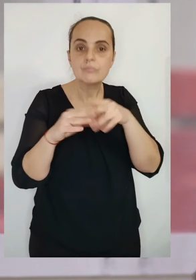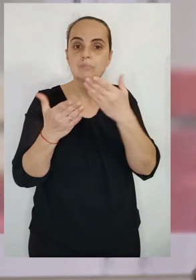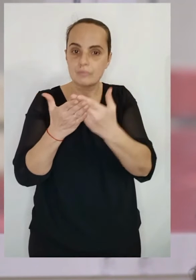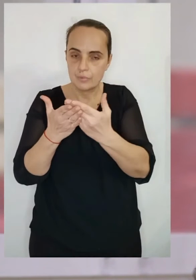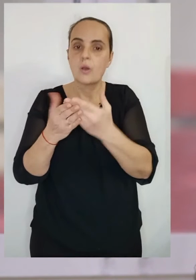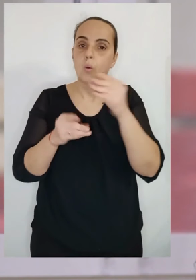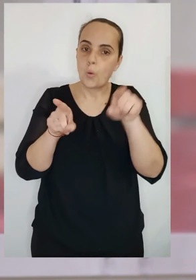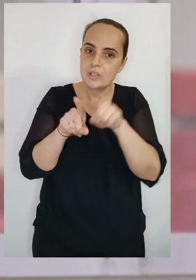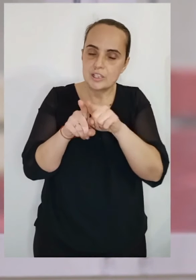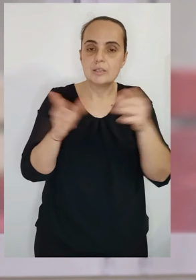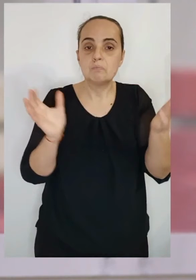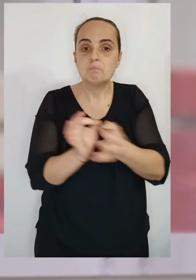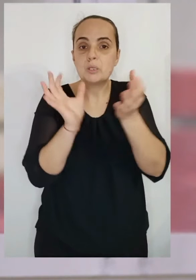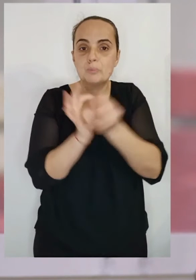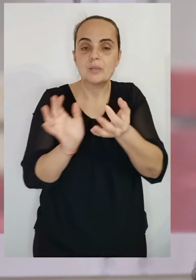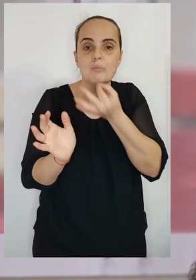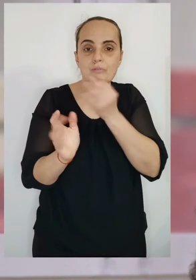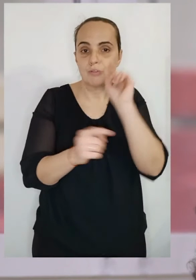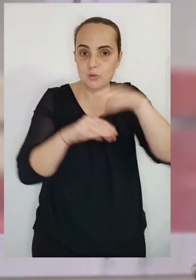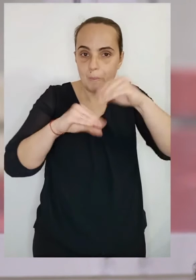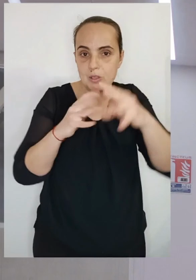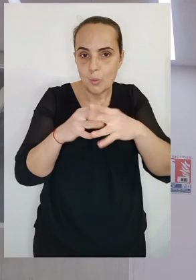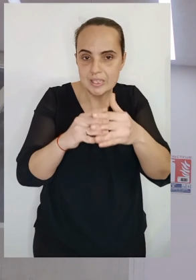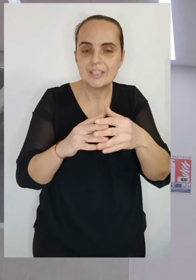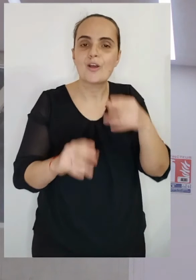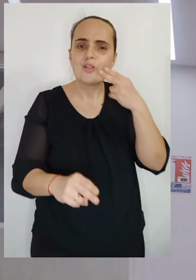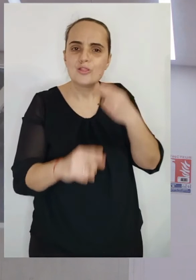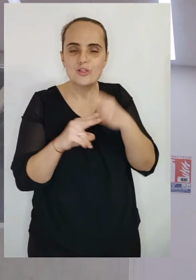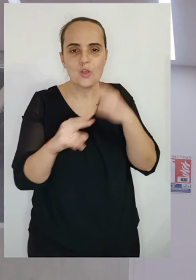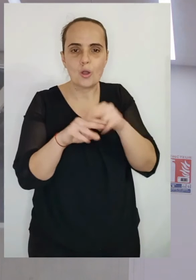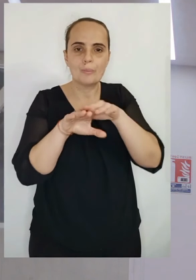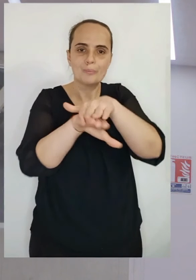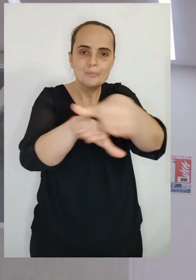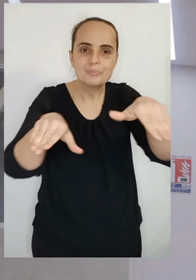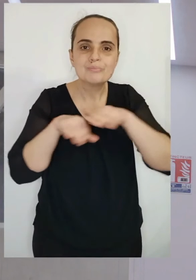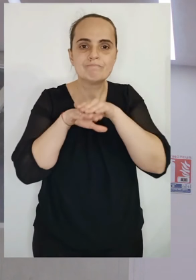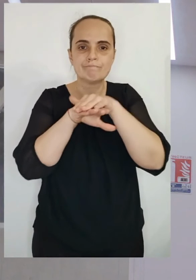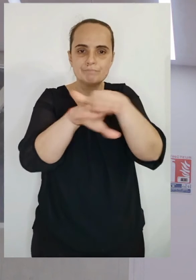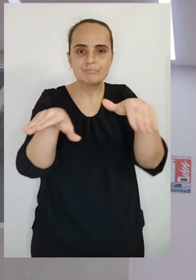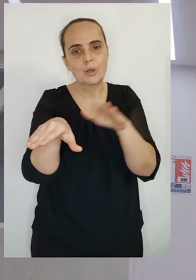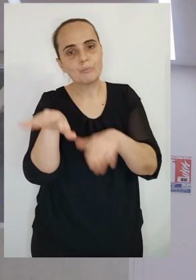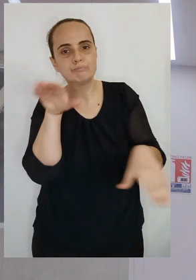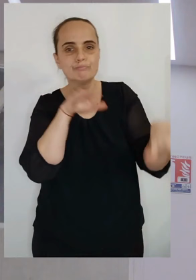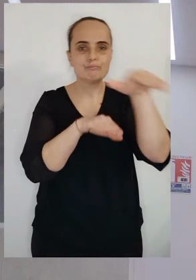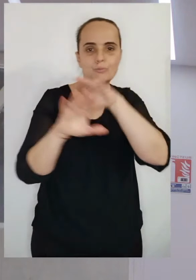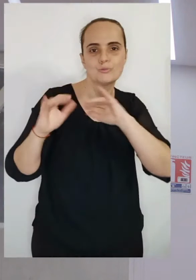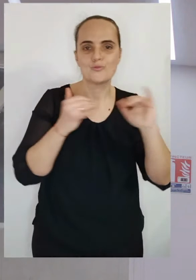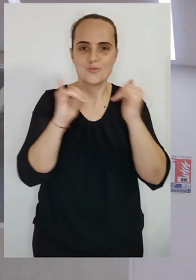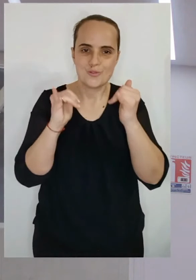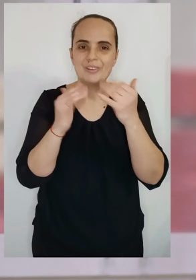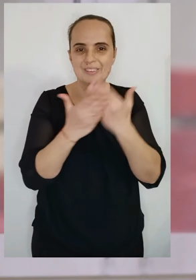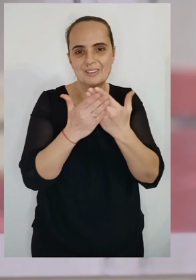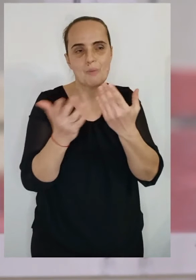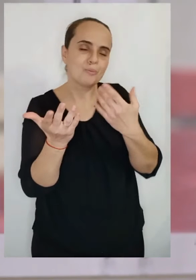mais aussi les nageurs plus occasionnels comme moi. Alors j'ai appris qu'on appelait ça les barboteurs. Je ne l'ai pas mis au féminin, vous voyez, parce que je me suis dit que je ne le faisais pas,